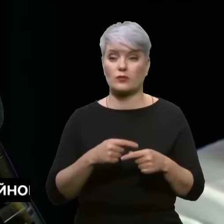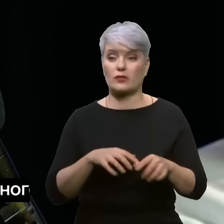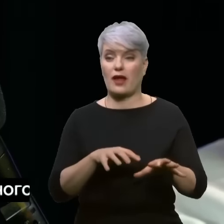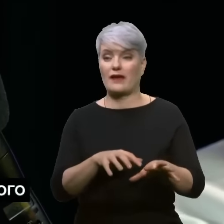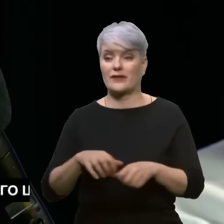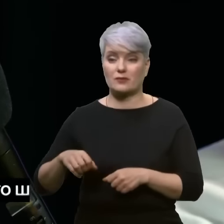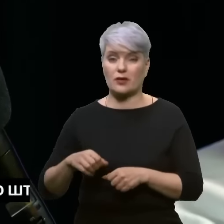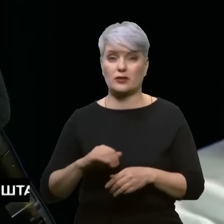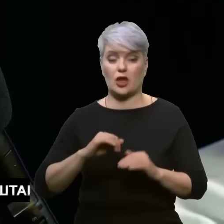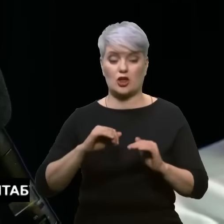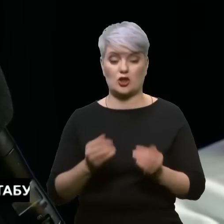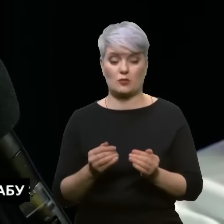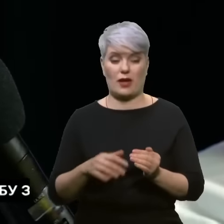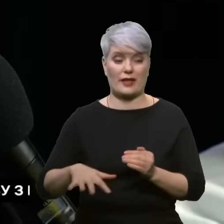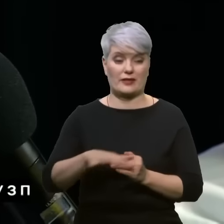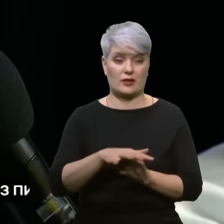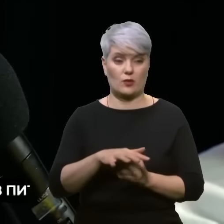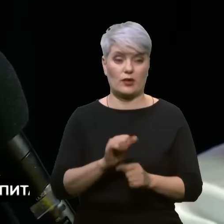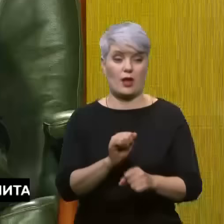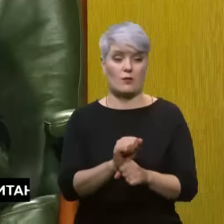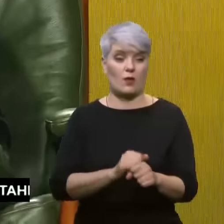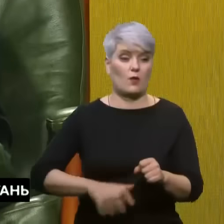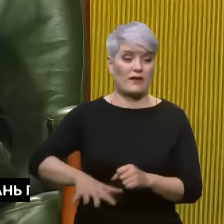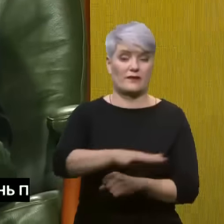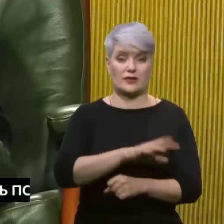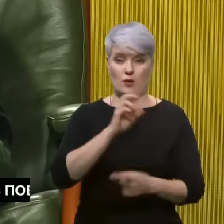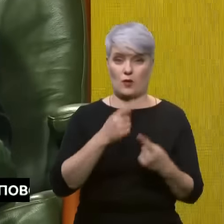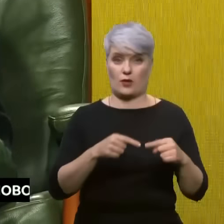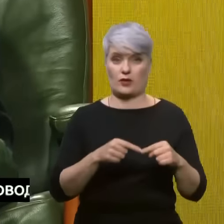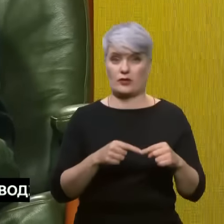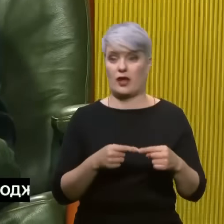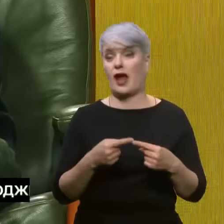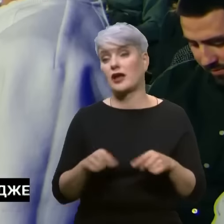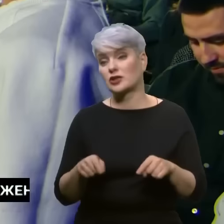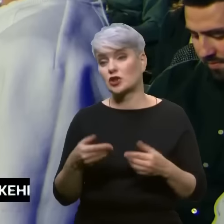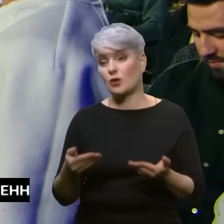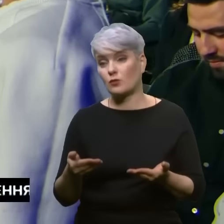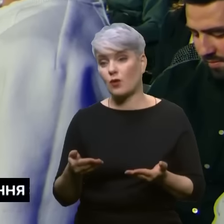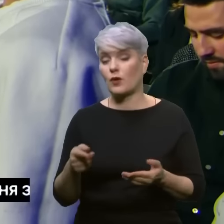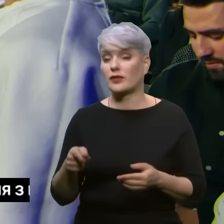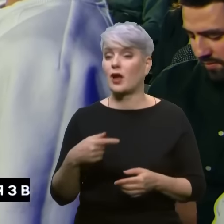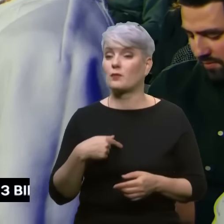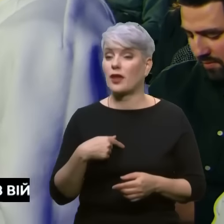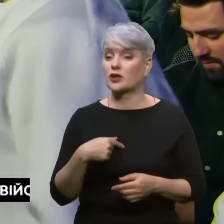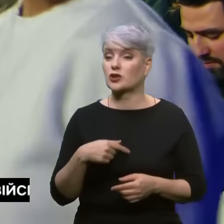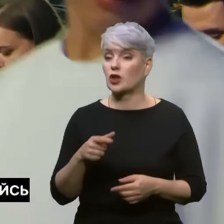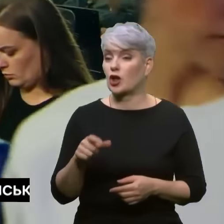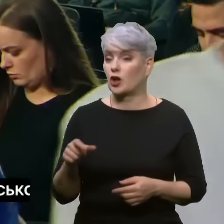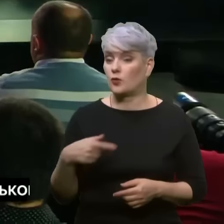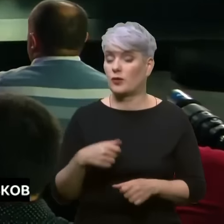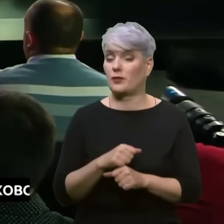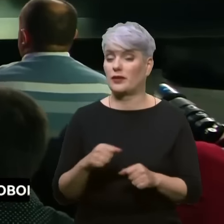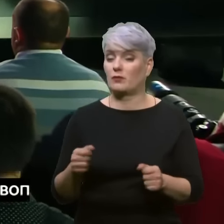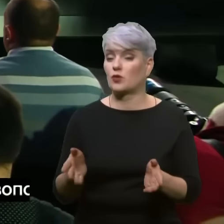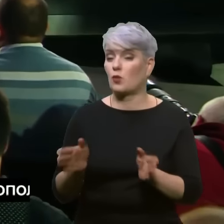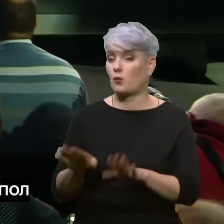території країни і тим самим блокує цілу країну. З іншого боку, там наші люди, ми не можемо їх покинути. Тож, питання до вас. Дякую. Дуже